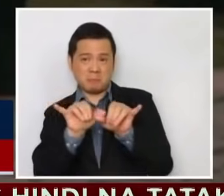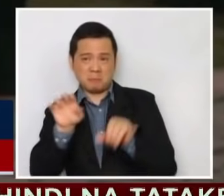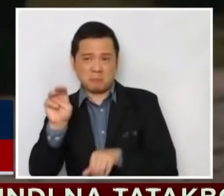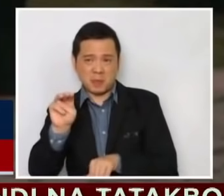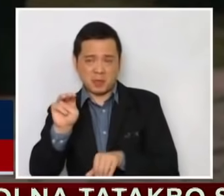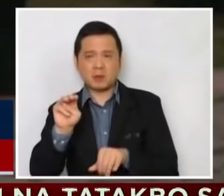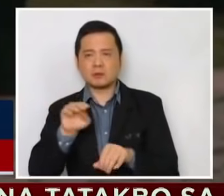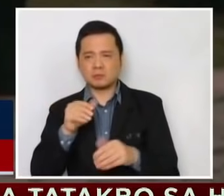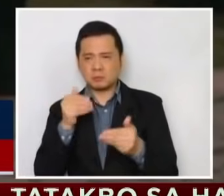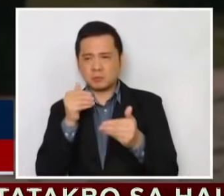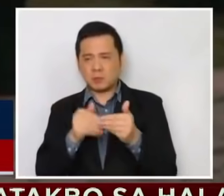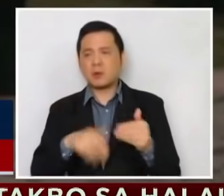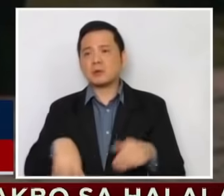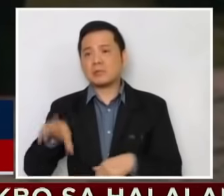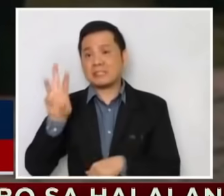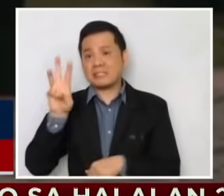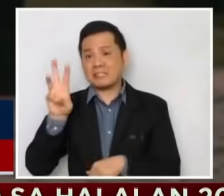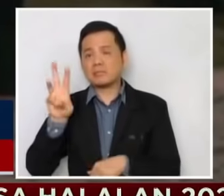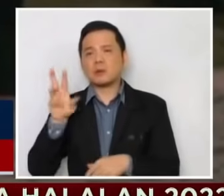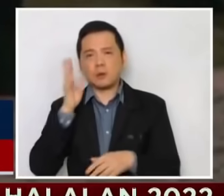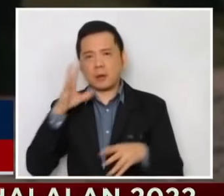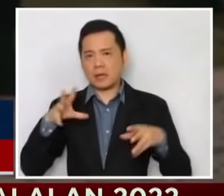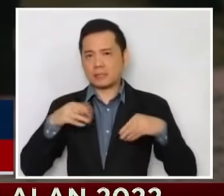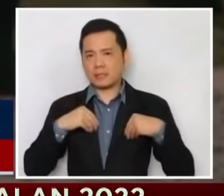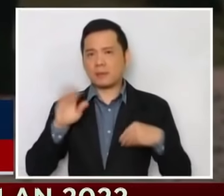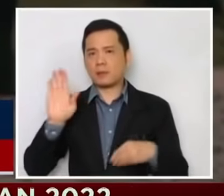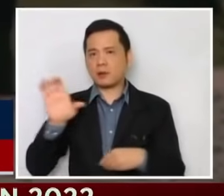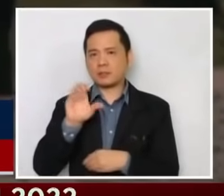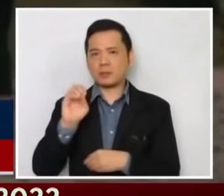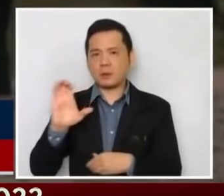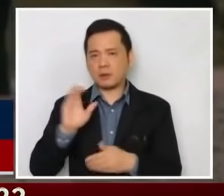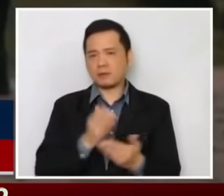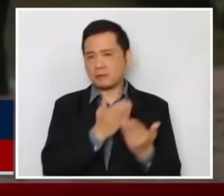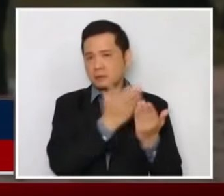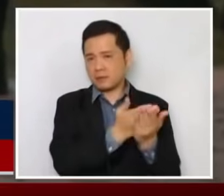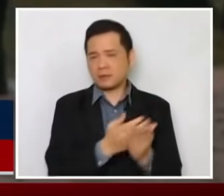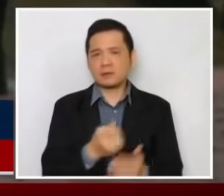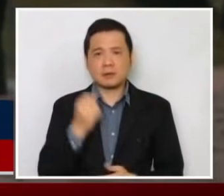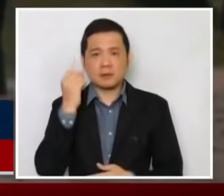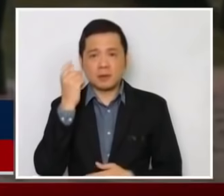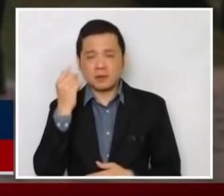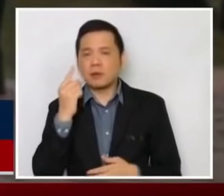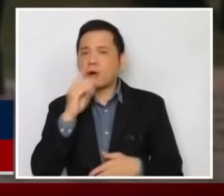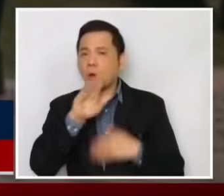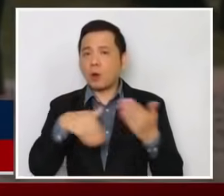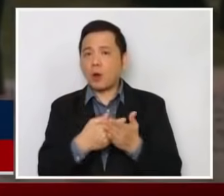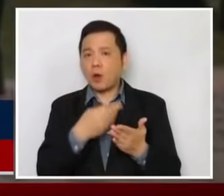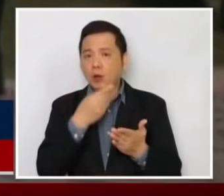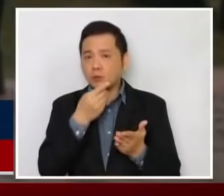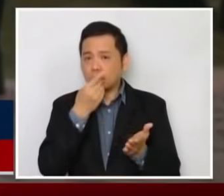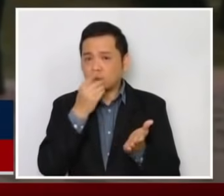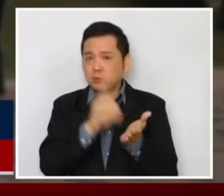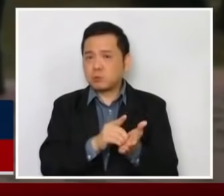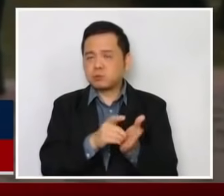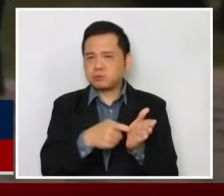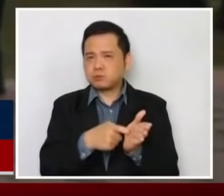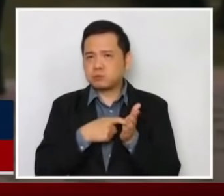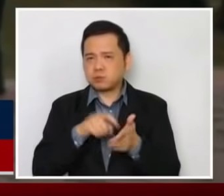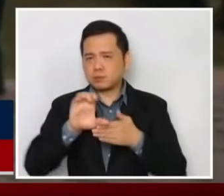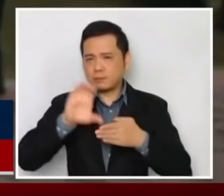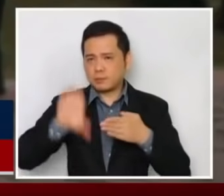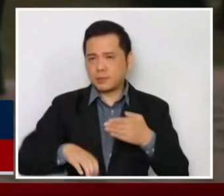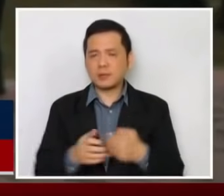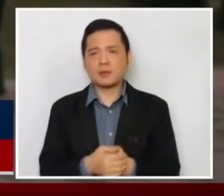hapon, tatanggapin pa rin naman ng COMELEC ang kanilang mga COC basta't kumpleto ang mga dokumento. Paalala naman ng COMELEC,